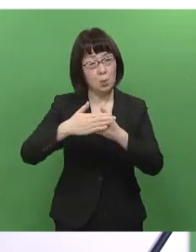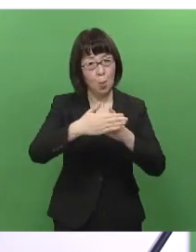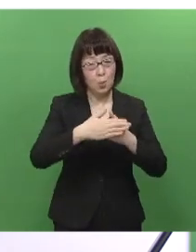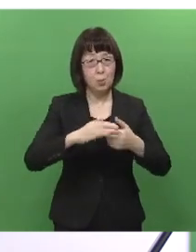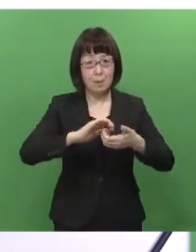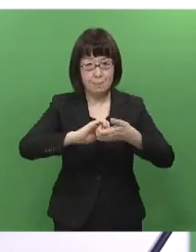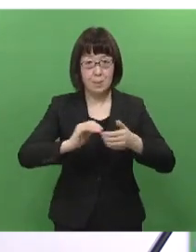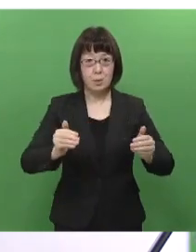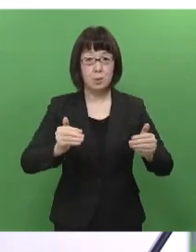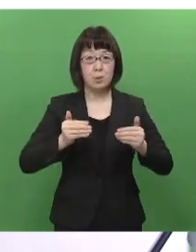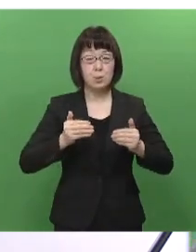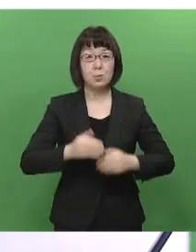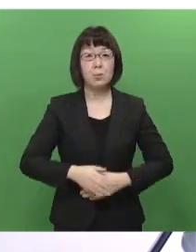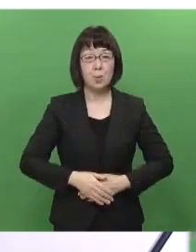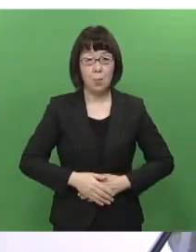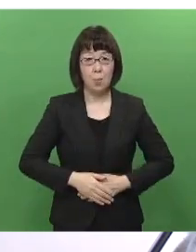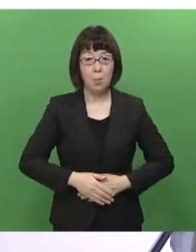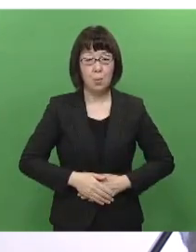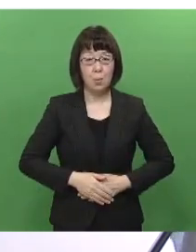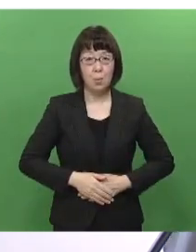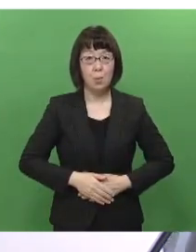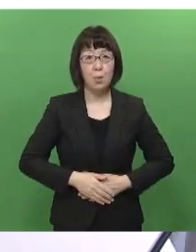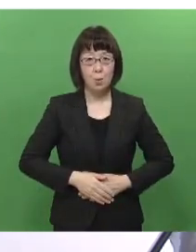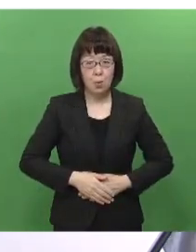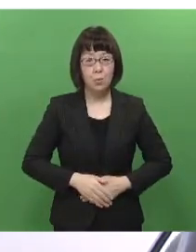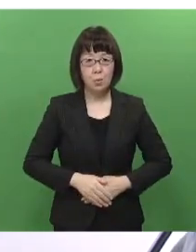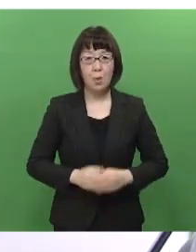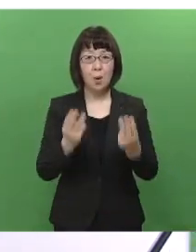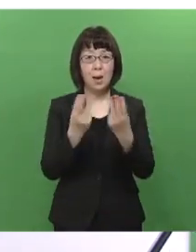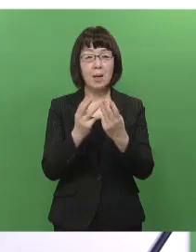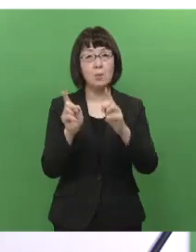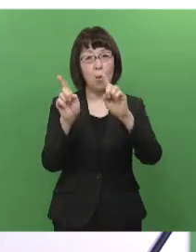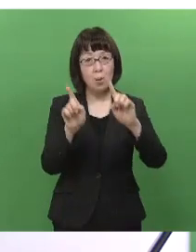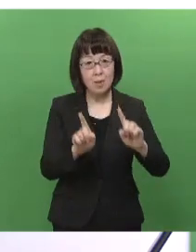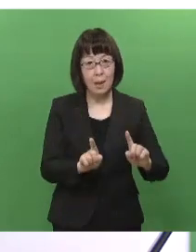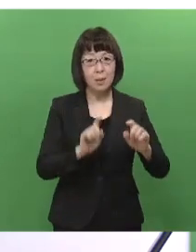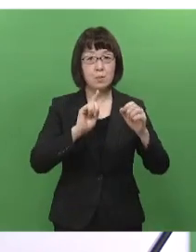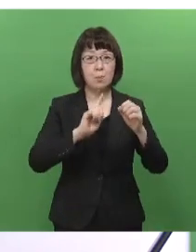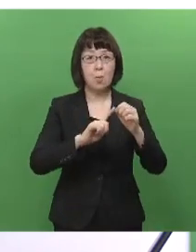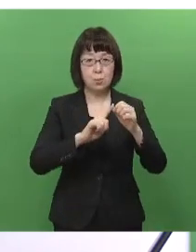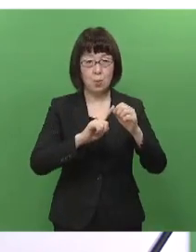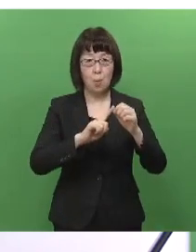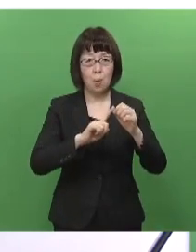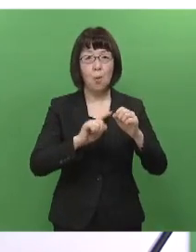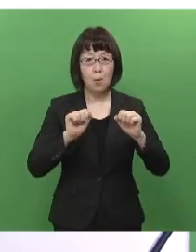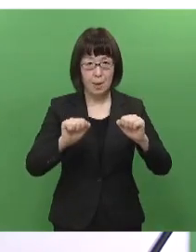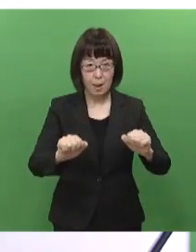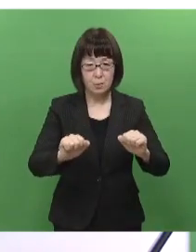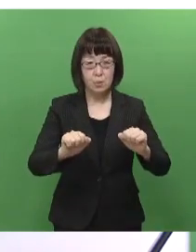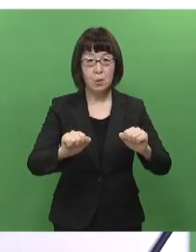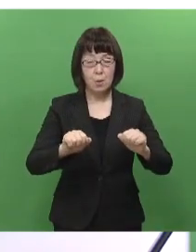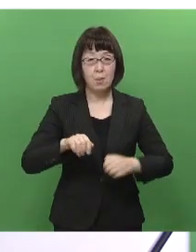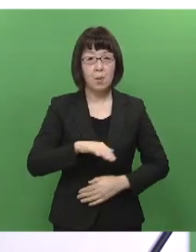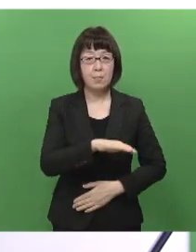。その目標を達成するというのも、これも皆さ